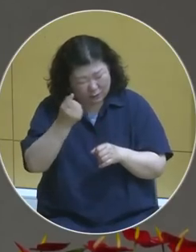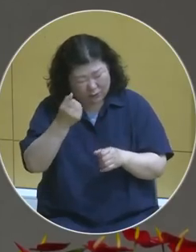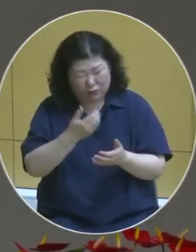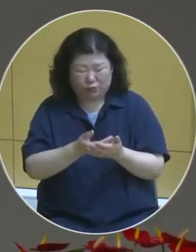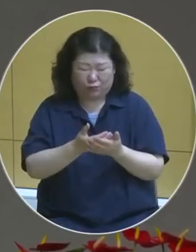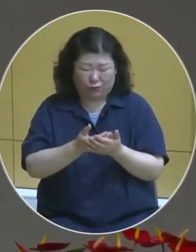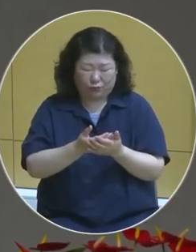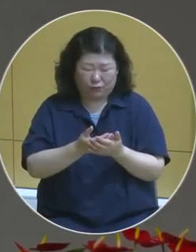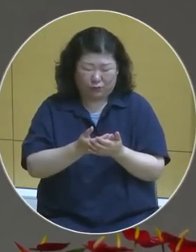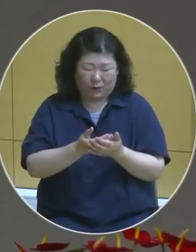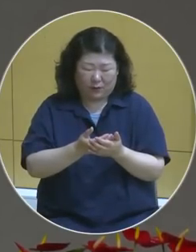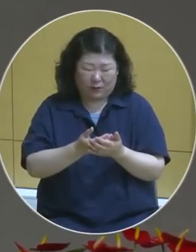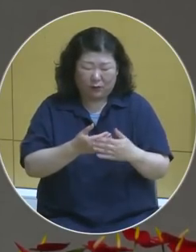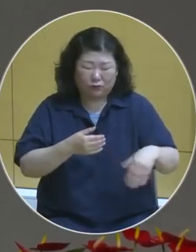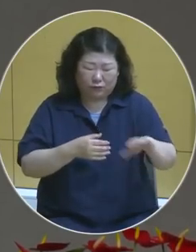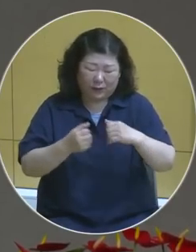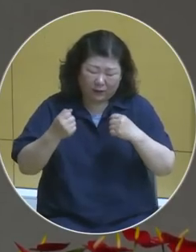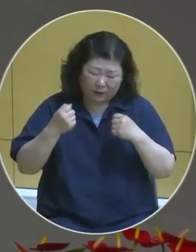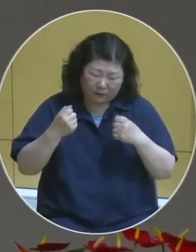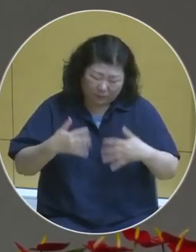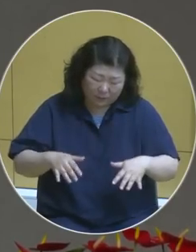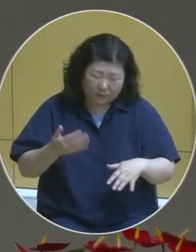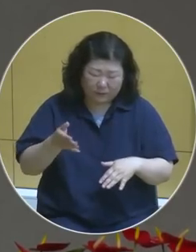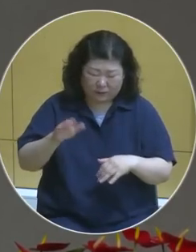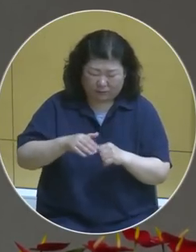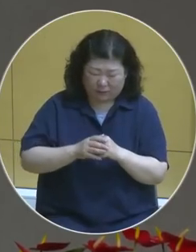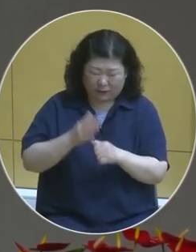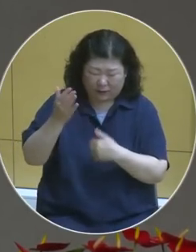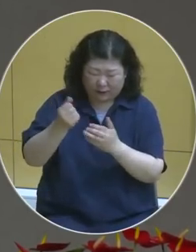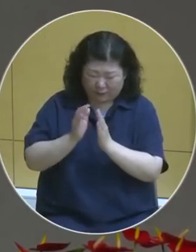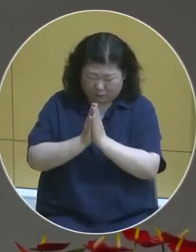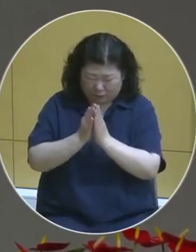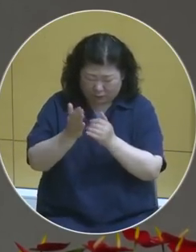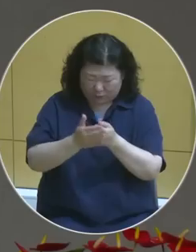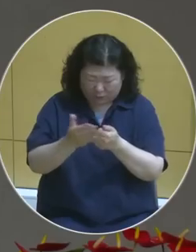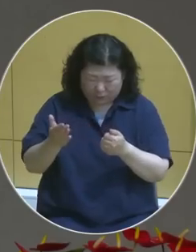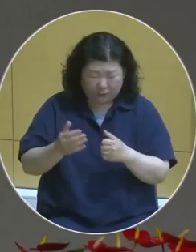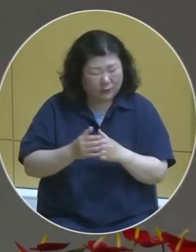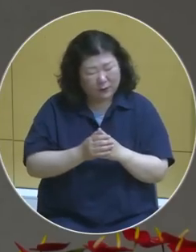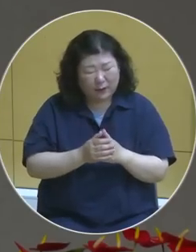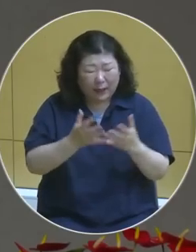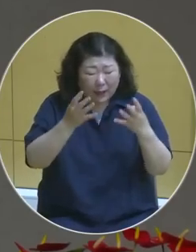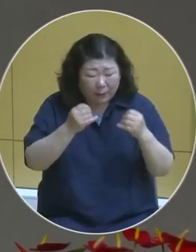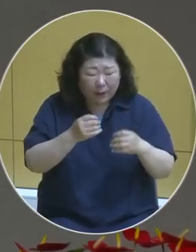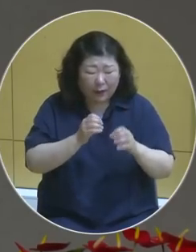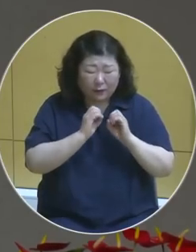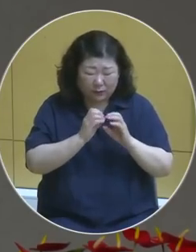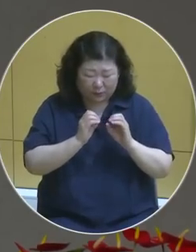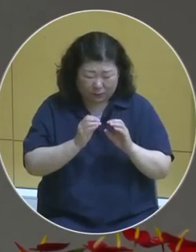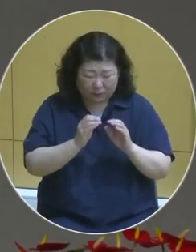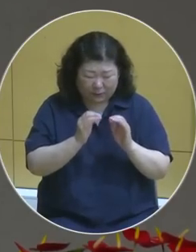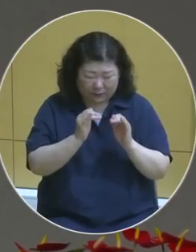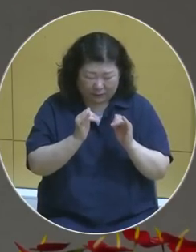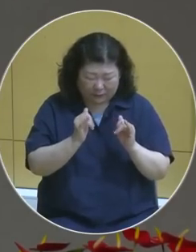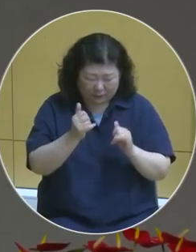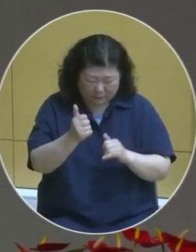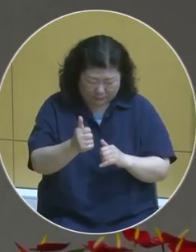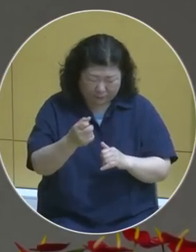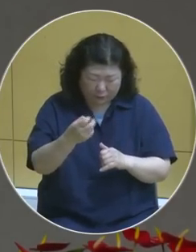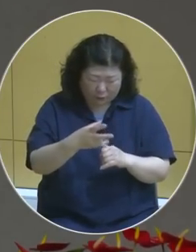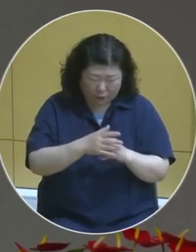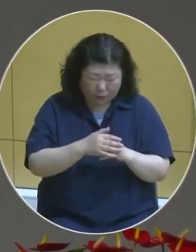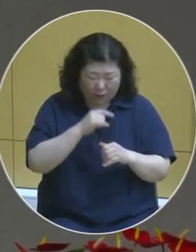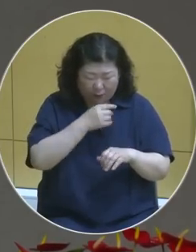하나님께 간절히 기도하오니 주님, 수많은 선교사와 믿음의 선진들의 피로 세운 이 나라가 다시 한번